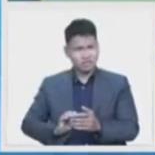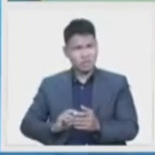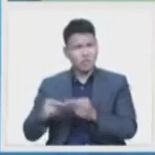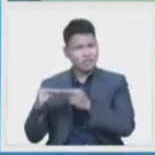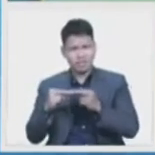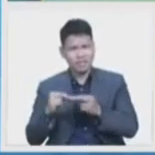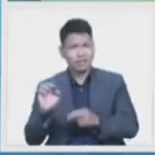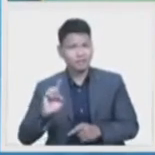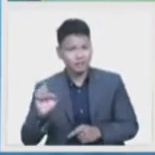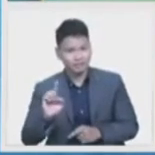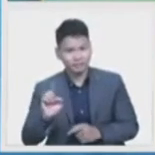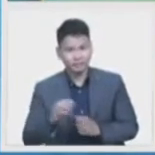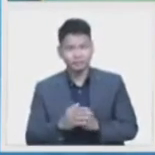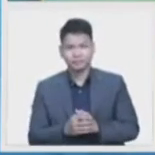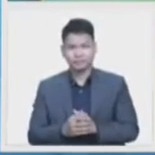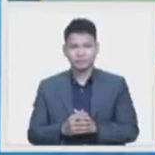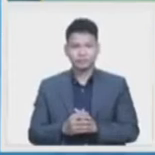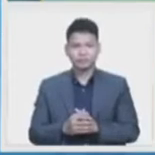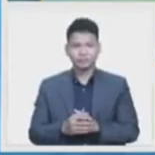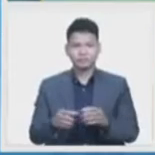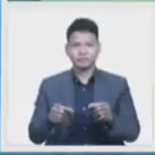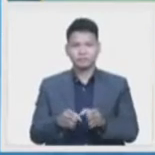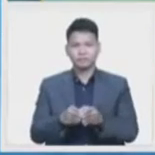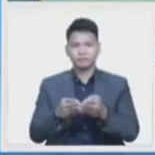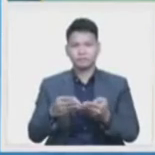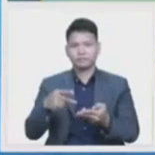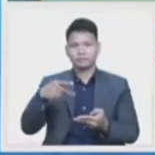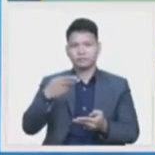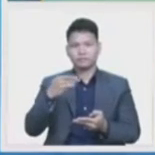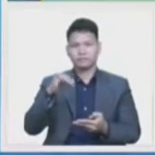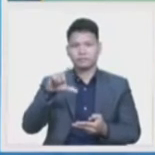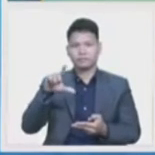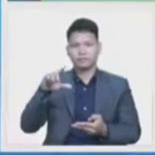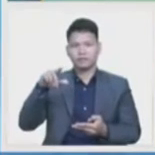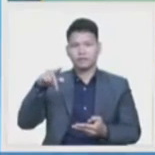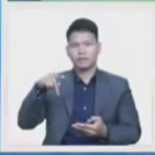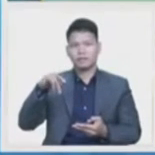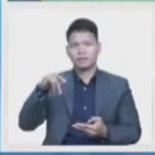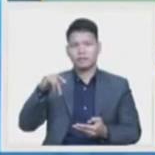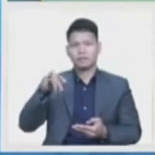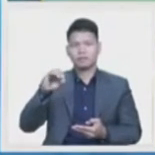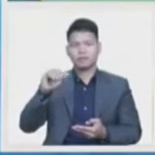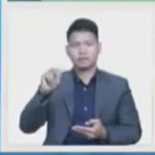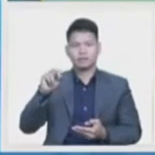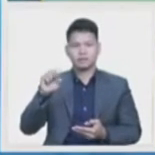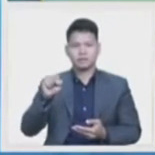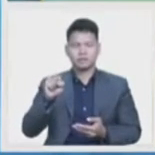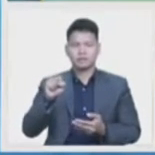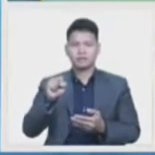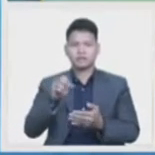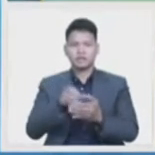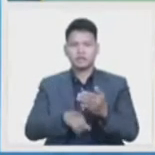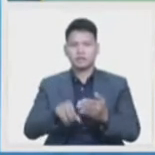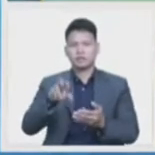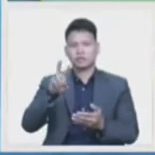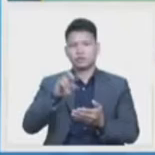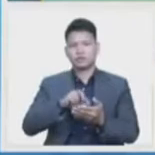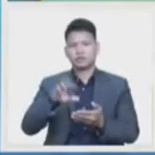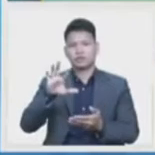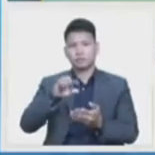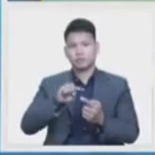tao. Pilipos 2:5-6. Batuni diha kaninyo kining hunahuna